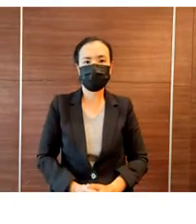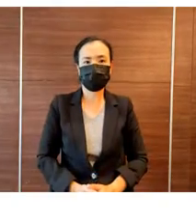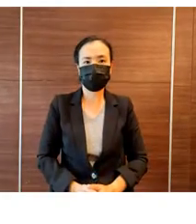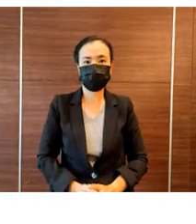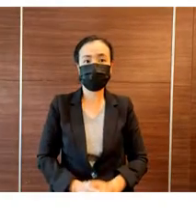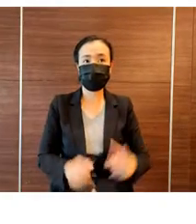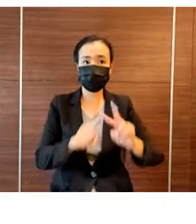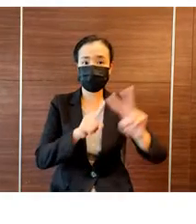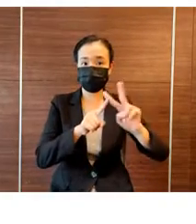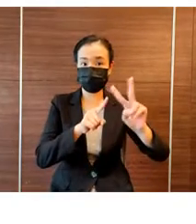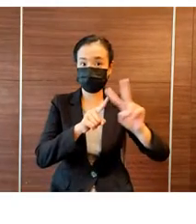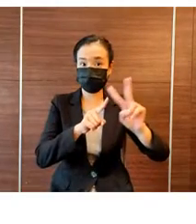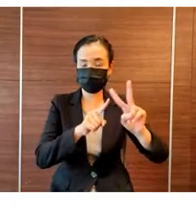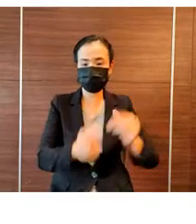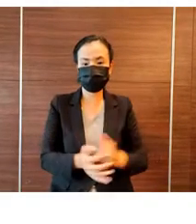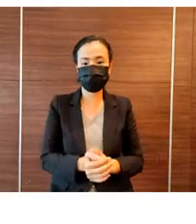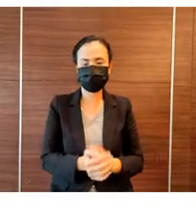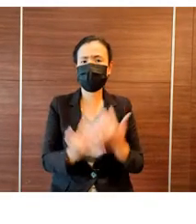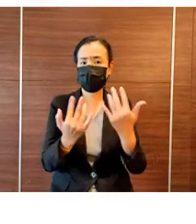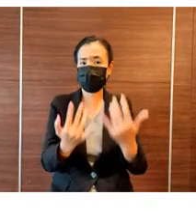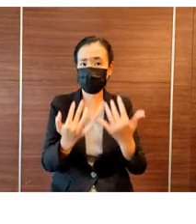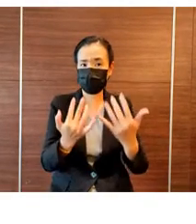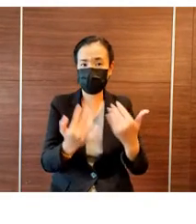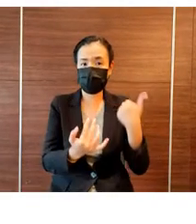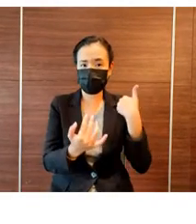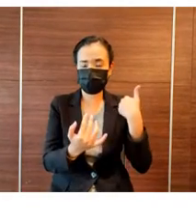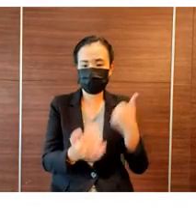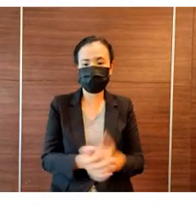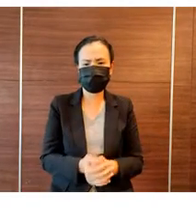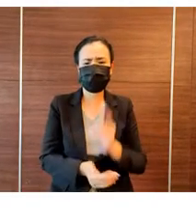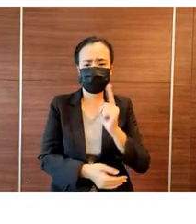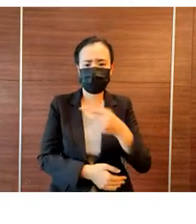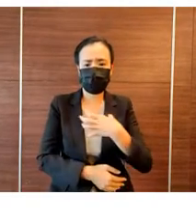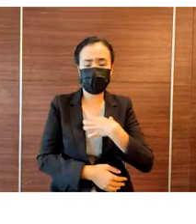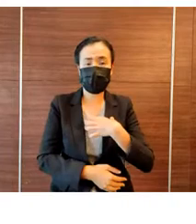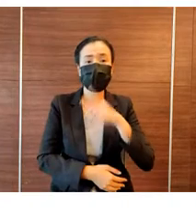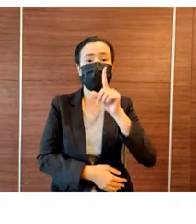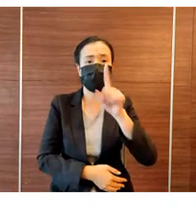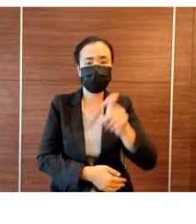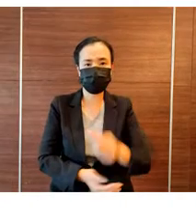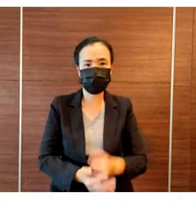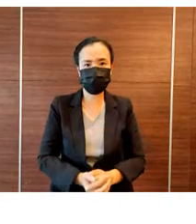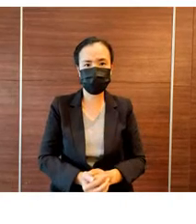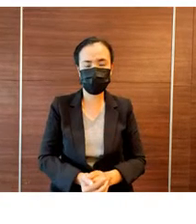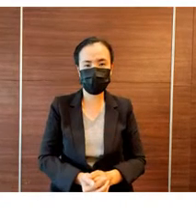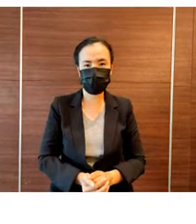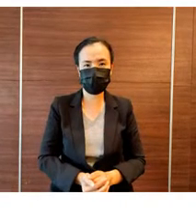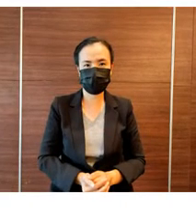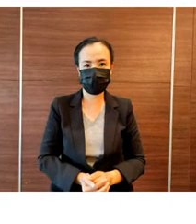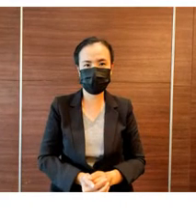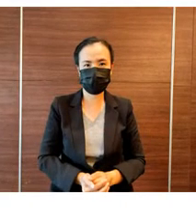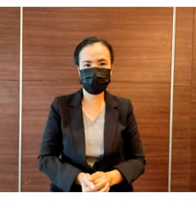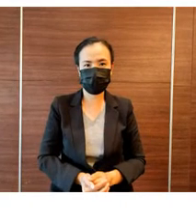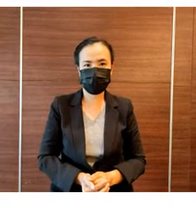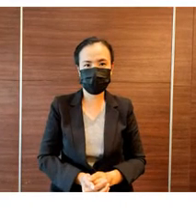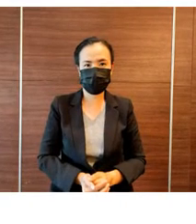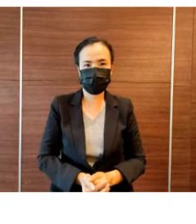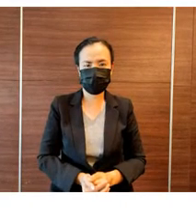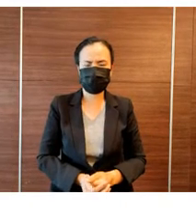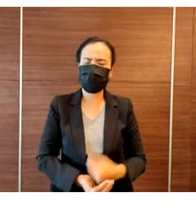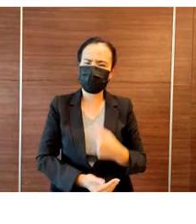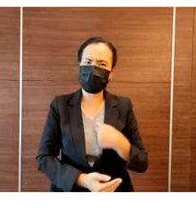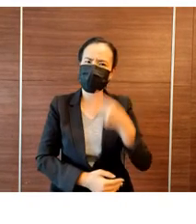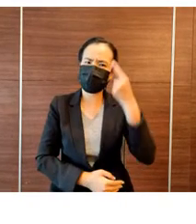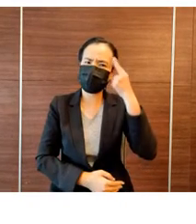ที่2นะนี่ยกที่2นะว่าหลายท่านรออยู่นะคะแล้วก็จริงๆอยากจะถามเรื่องเกี่ยวกับแล้วเรามอง